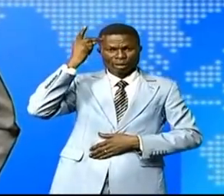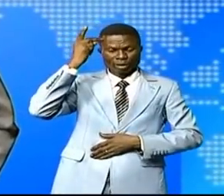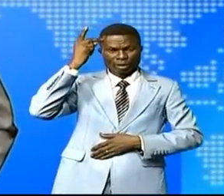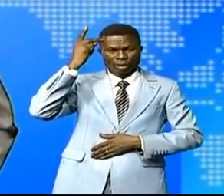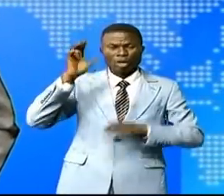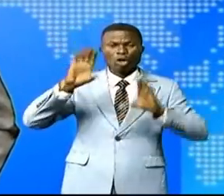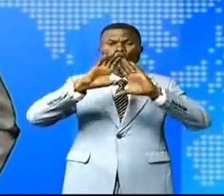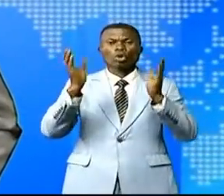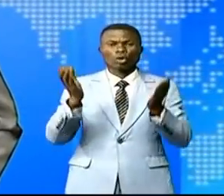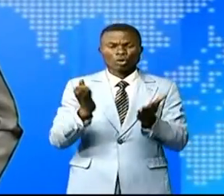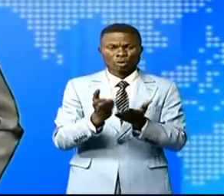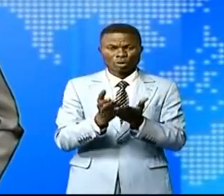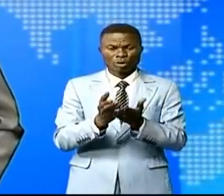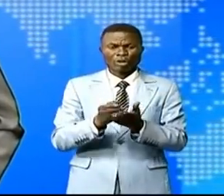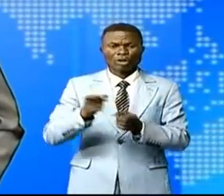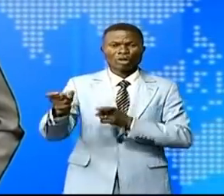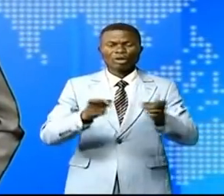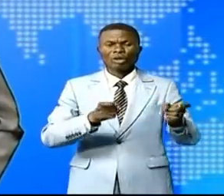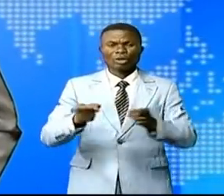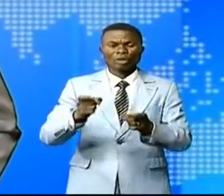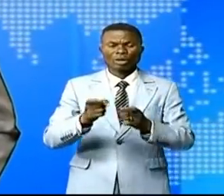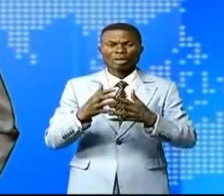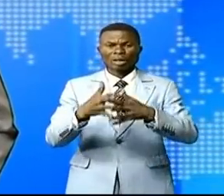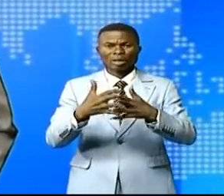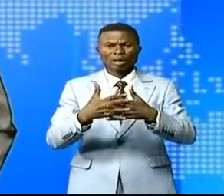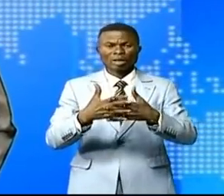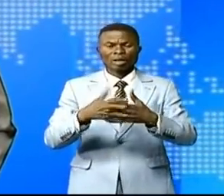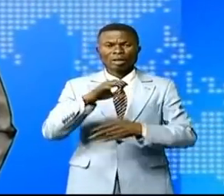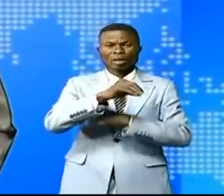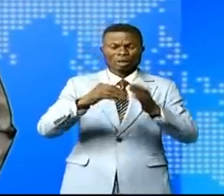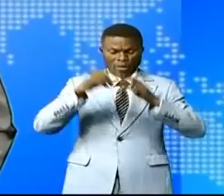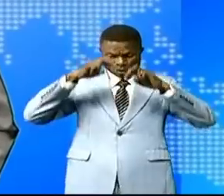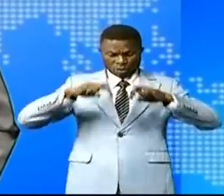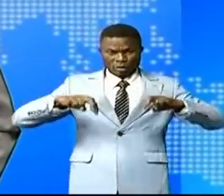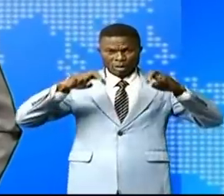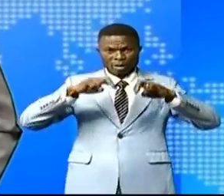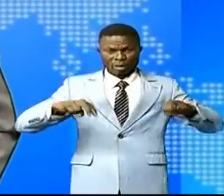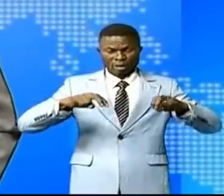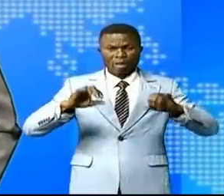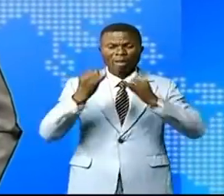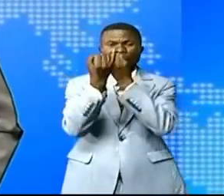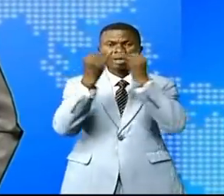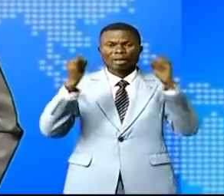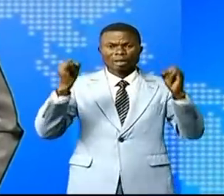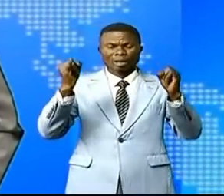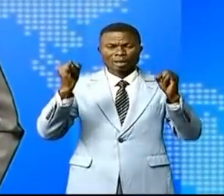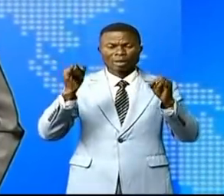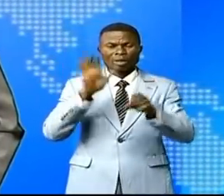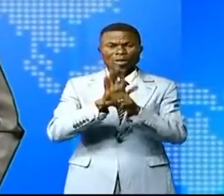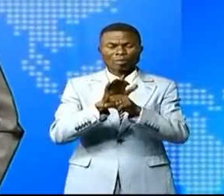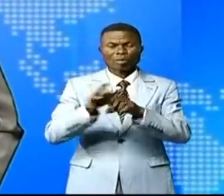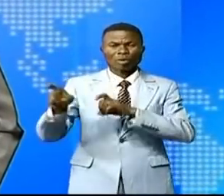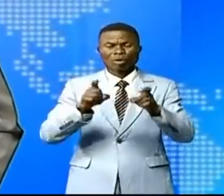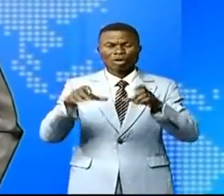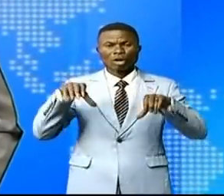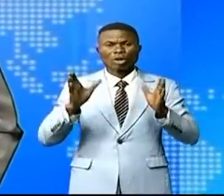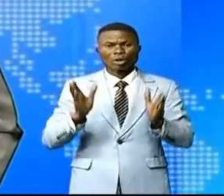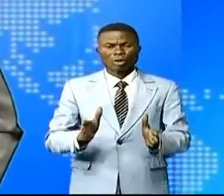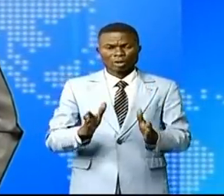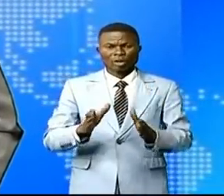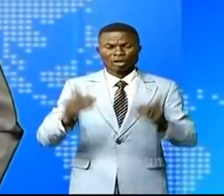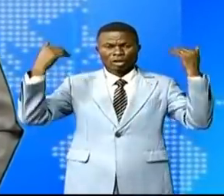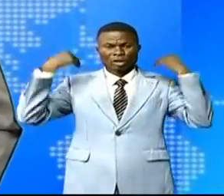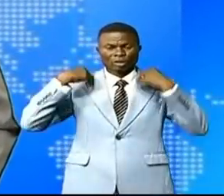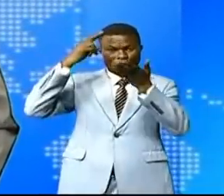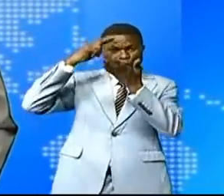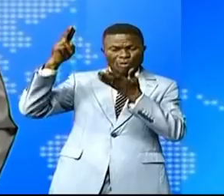comité de gestion en partenariat avec le Centre de recherche indépendant et interdisciplinaire congolais. C'est le recteur de